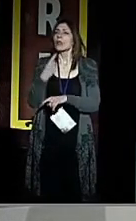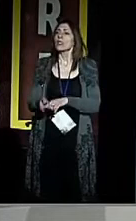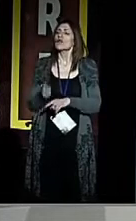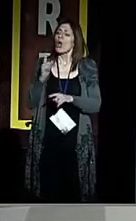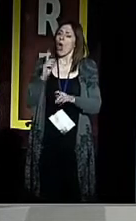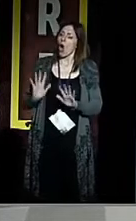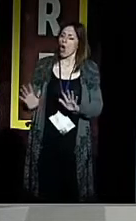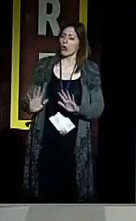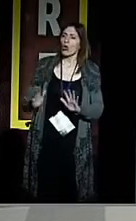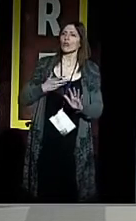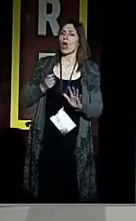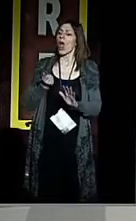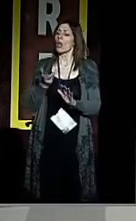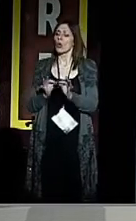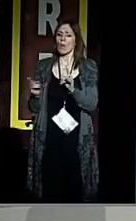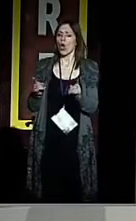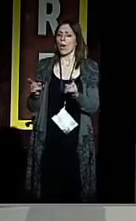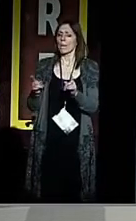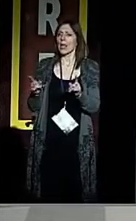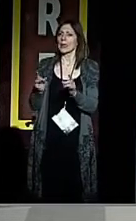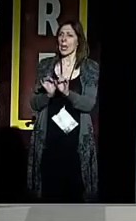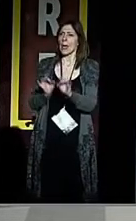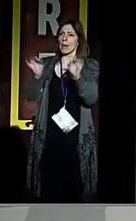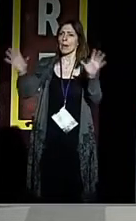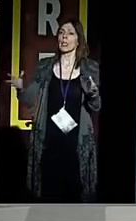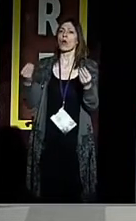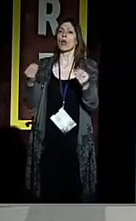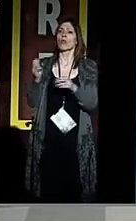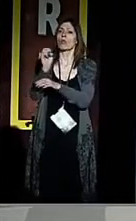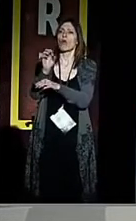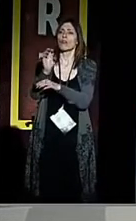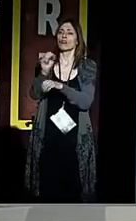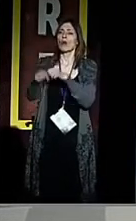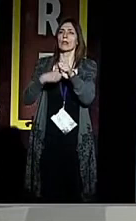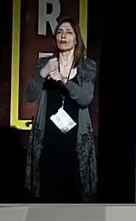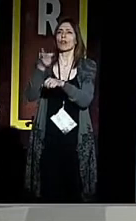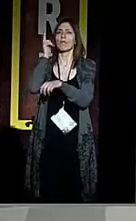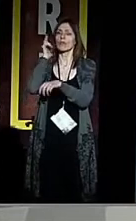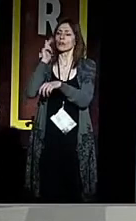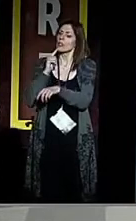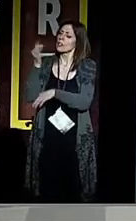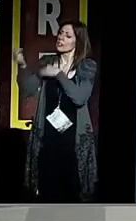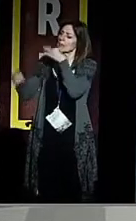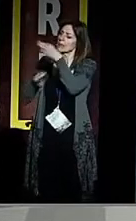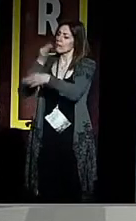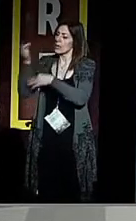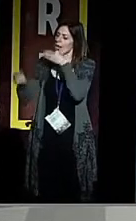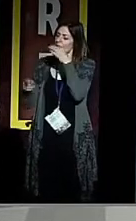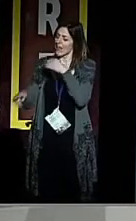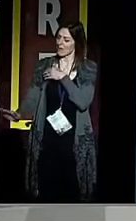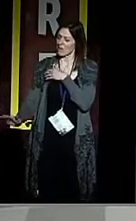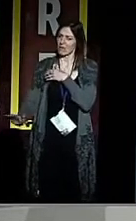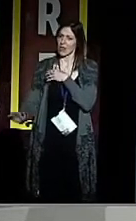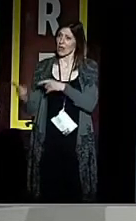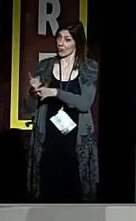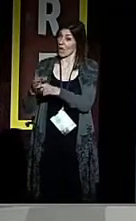momenti di libertà, quando un professore di storia francese le spiegava la storia, lei ragazzina che avrebbe